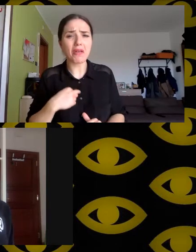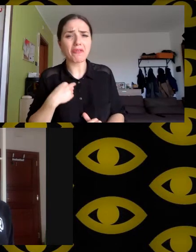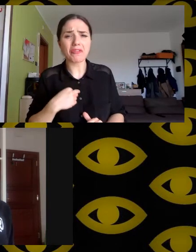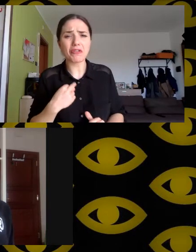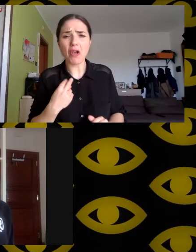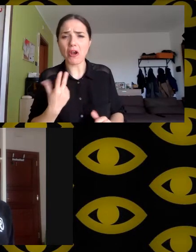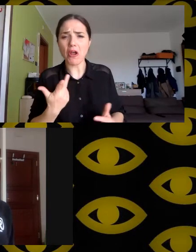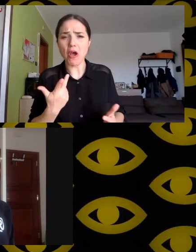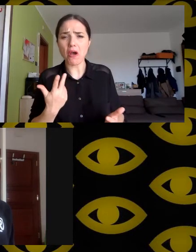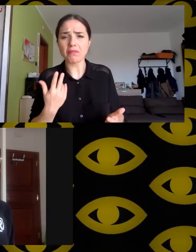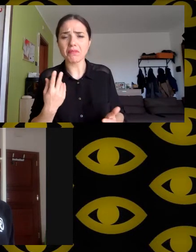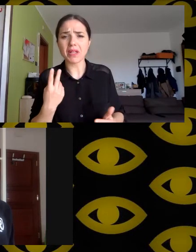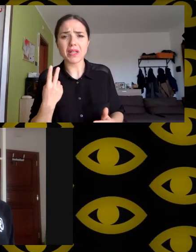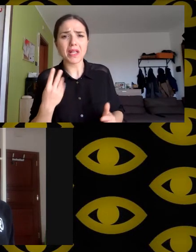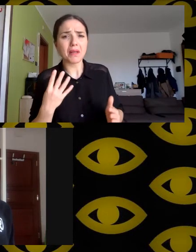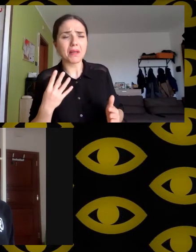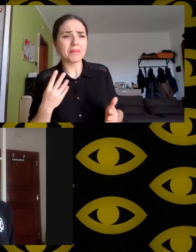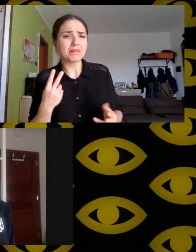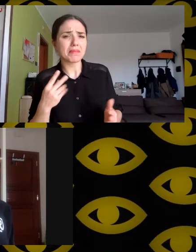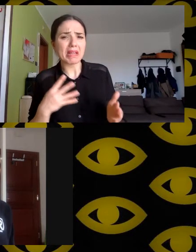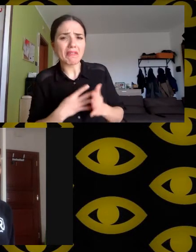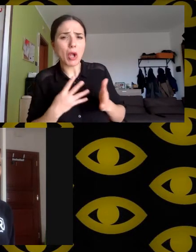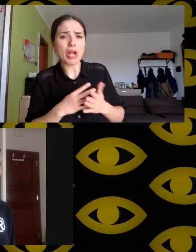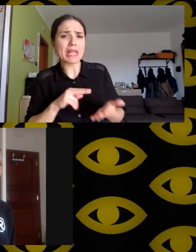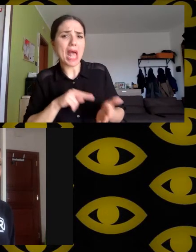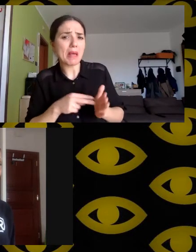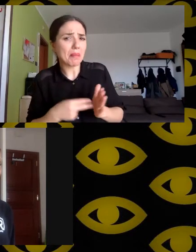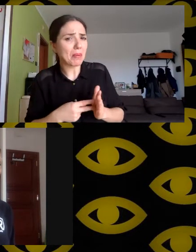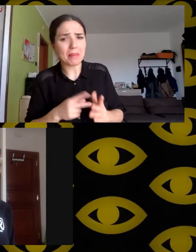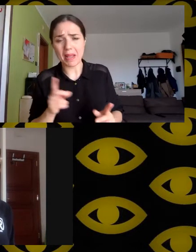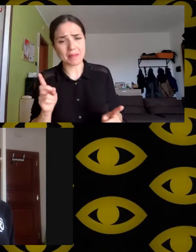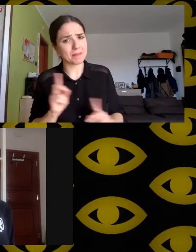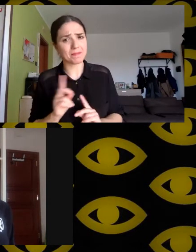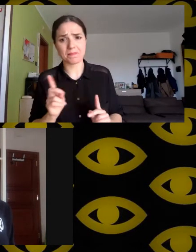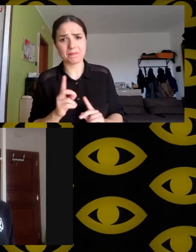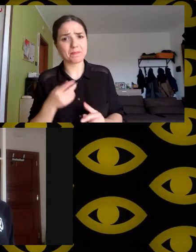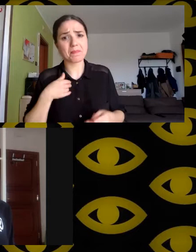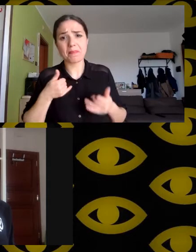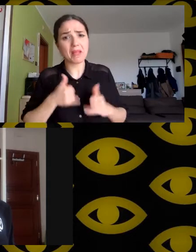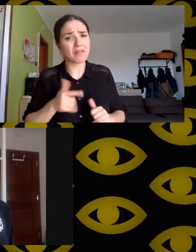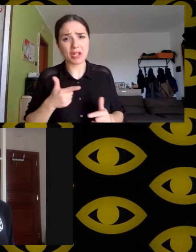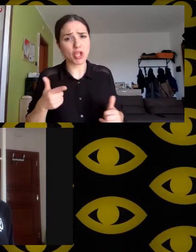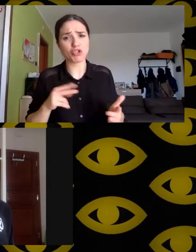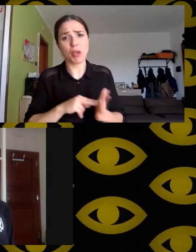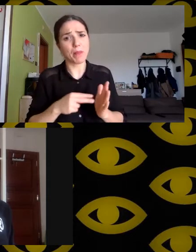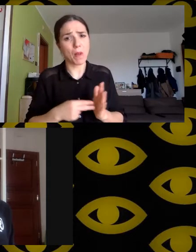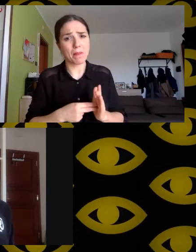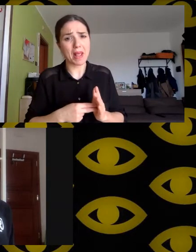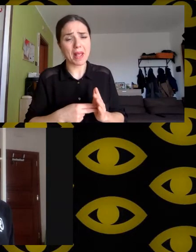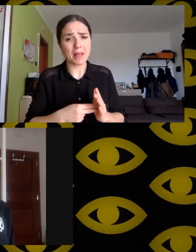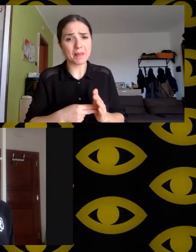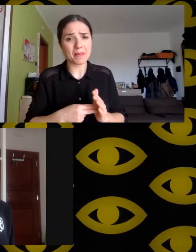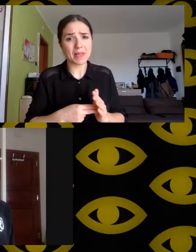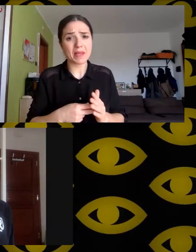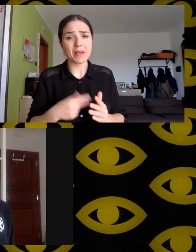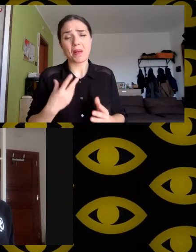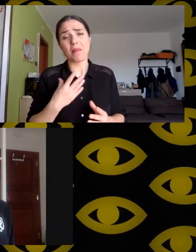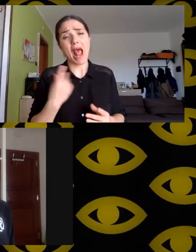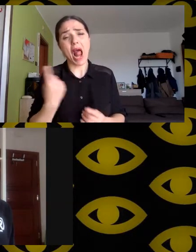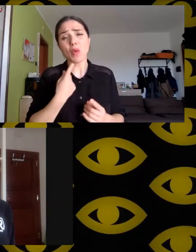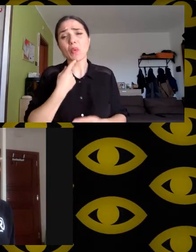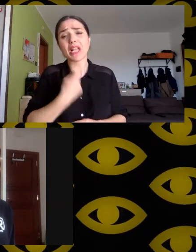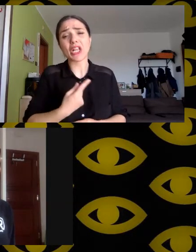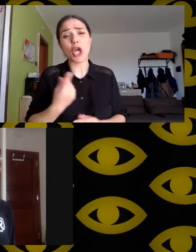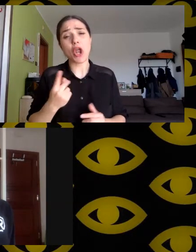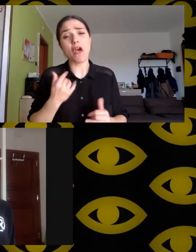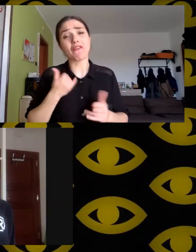non sono bambini con dei problemi, come qualcuno ha definito, ha detto che i miei figli avrebbero avuto dei problemi esistenziali da grandi. Sono felicissimi,